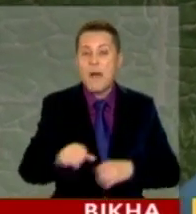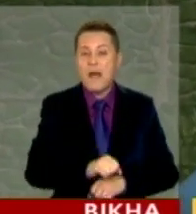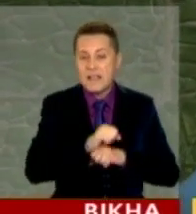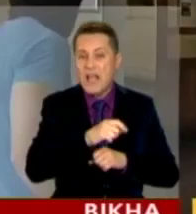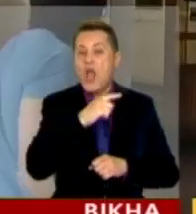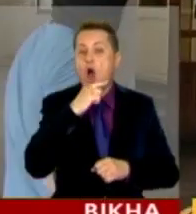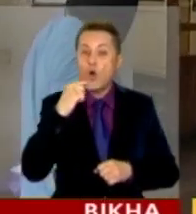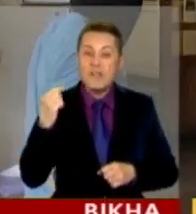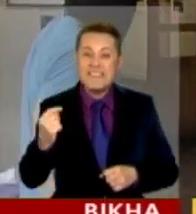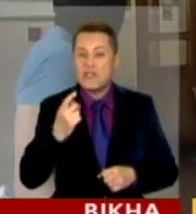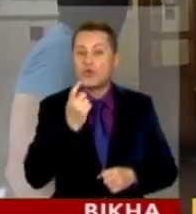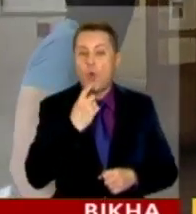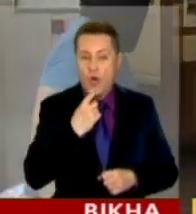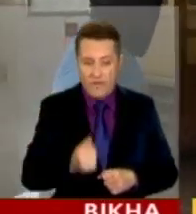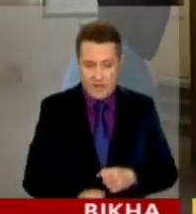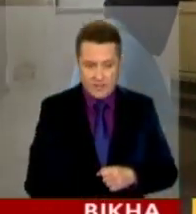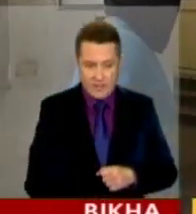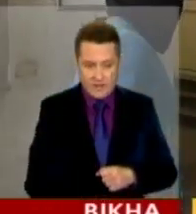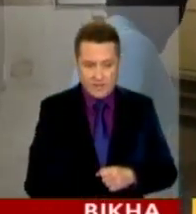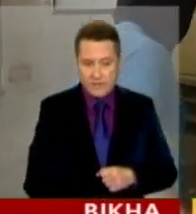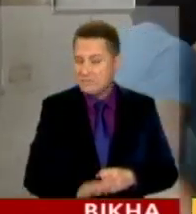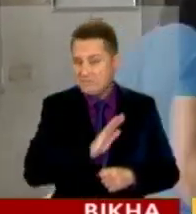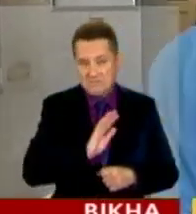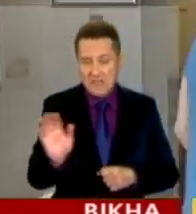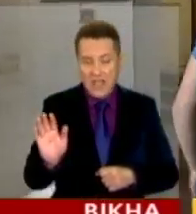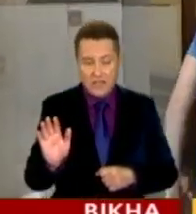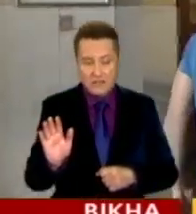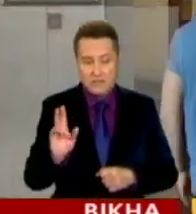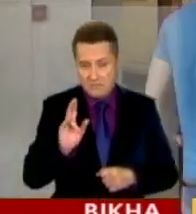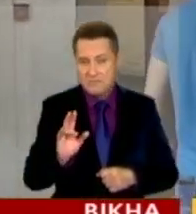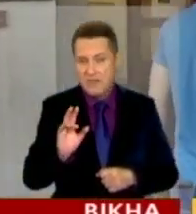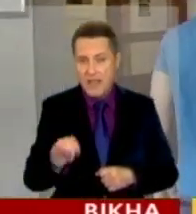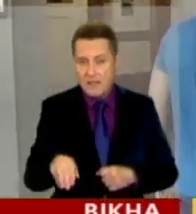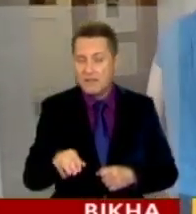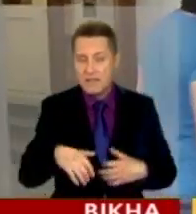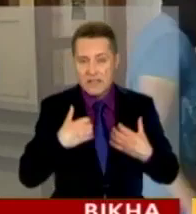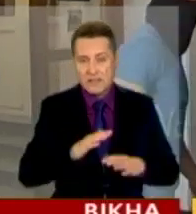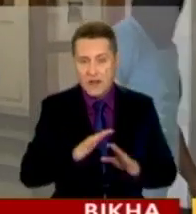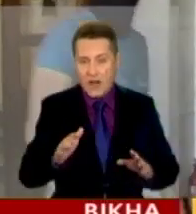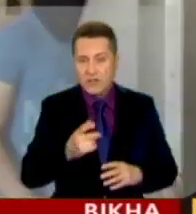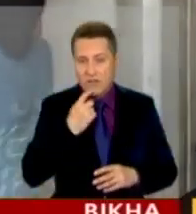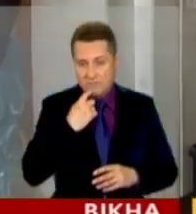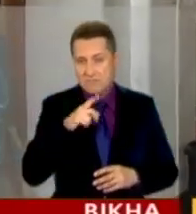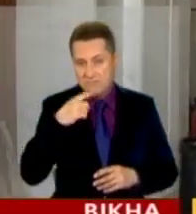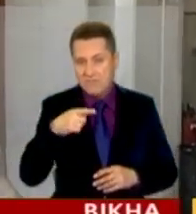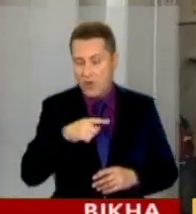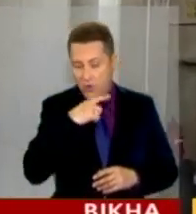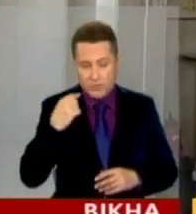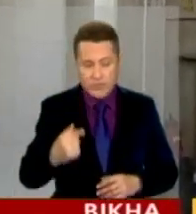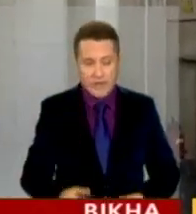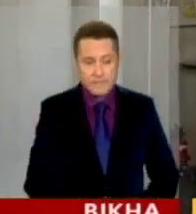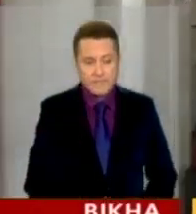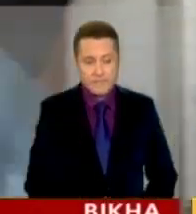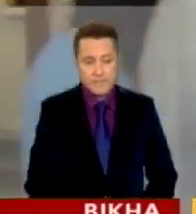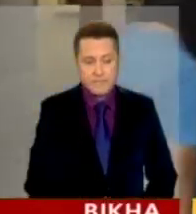російською говорити. Вас десь притісняли за язик? Ні. Це тільки в міс-медіа передає, що... Так, от по новостям. Ми хочемо довести те,